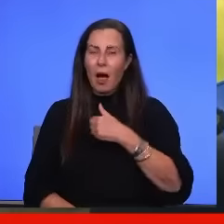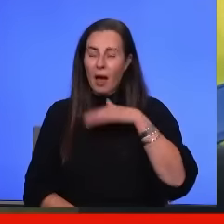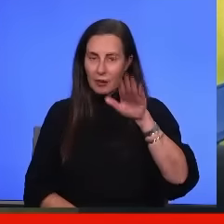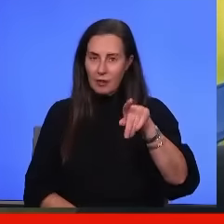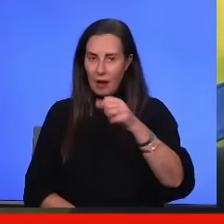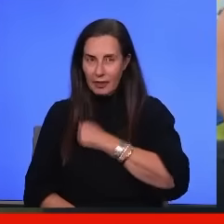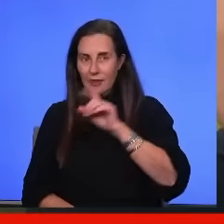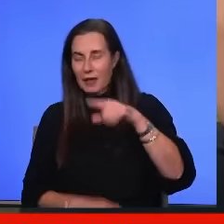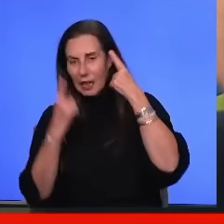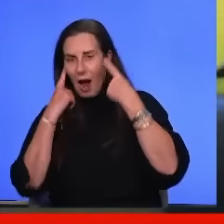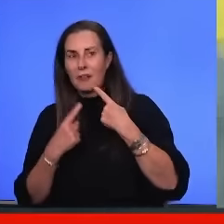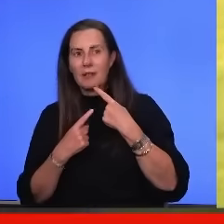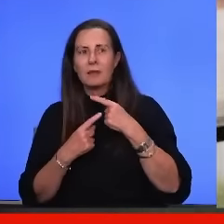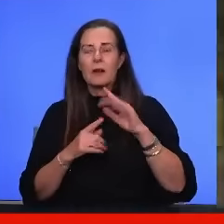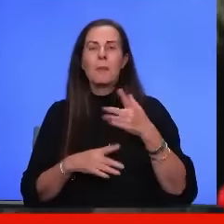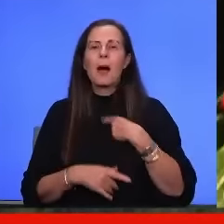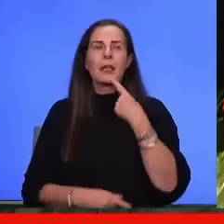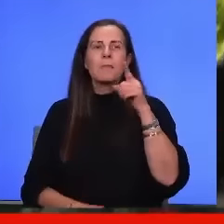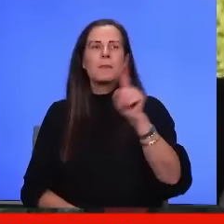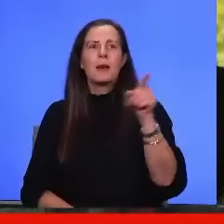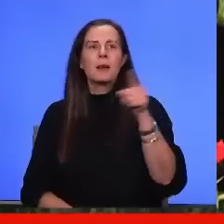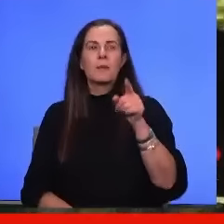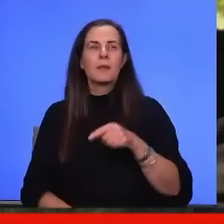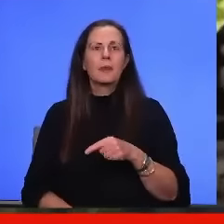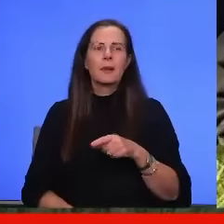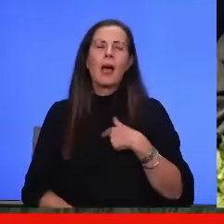ואותך דתי. ואיך אני אגדיר אתכם?